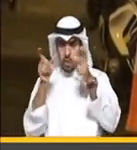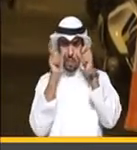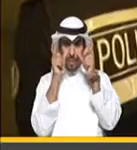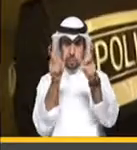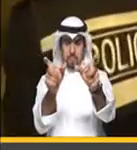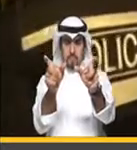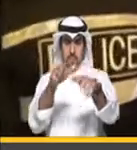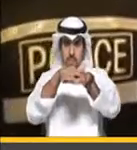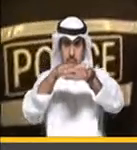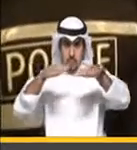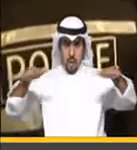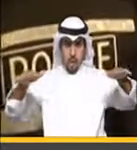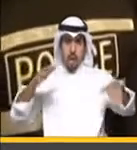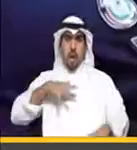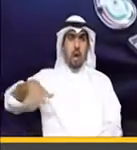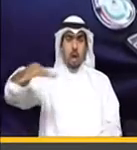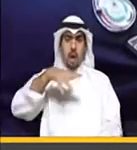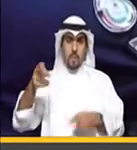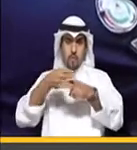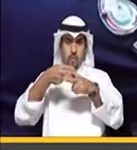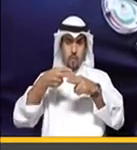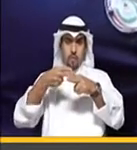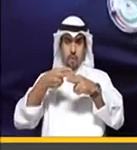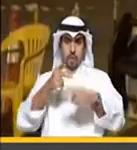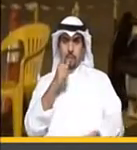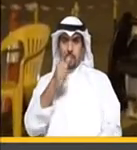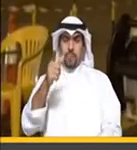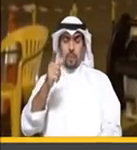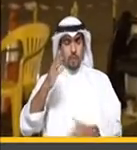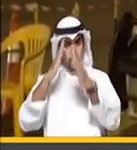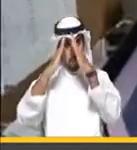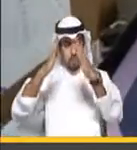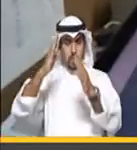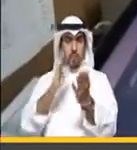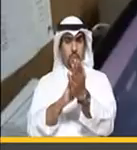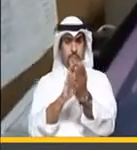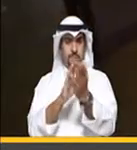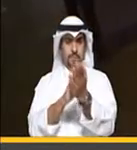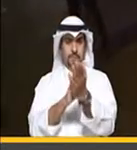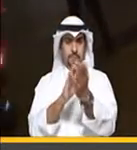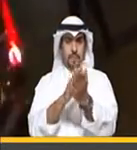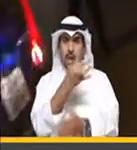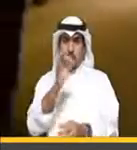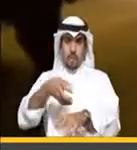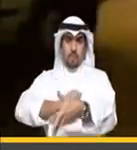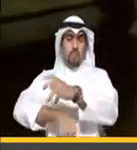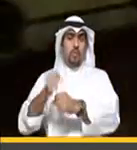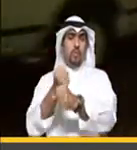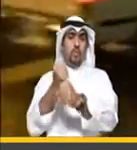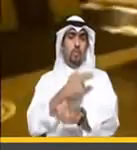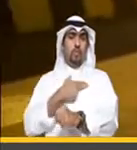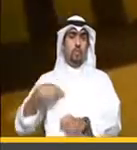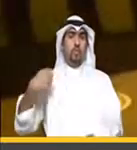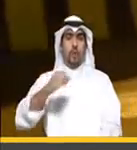حضرة صاحب السمو أمير البلاد حافظه الله ورعاه وإشادة سموه بجهود رجال الأمن. كما